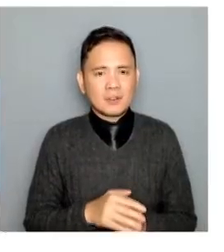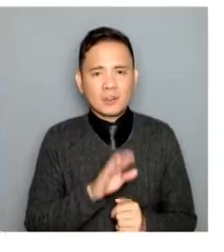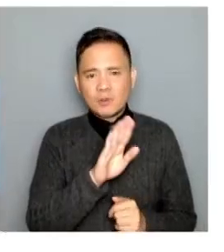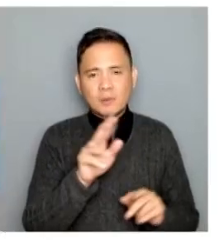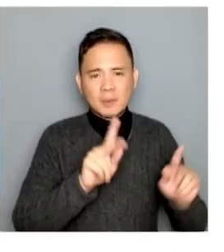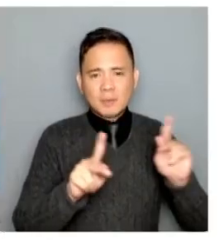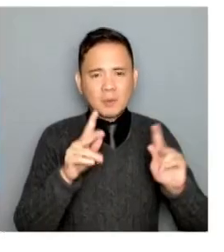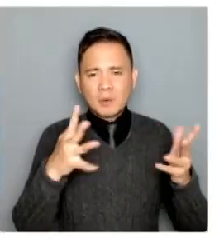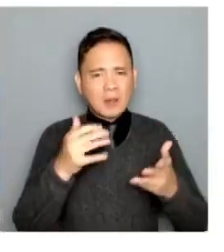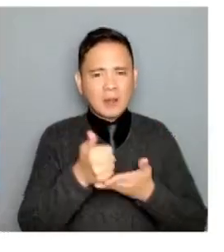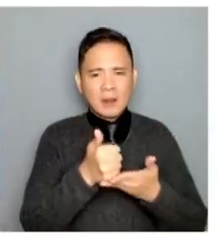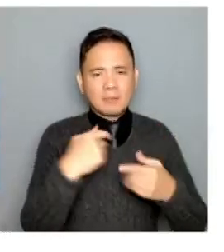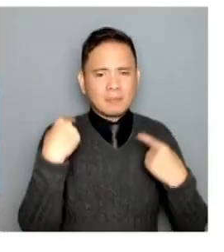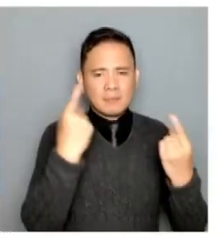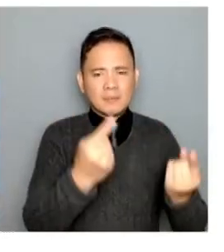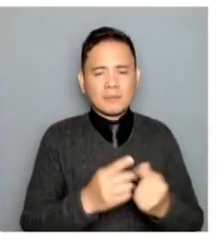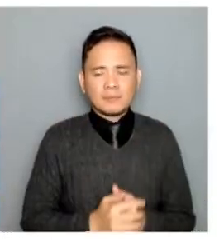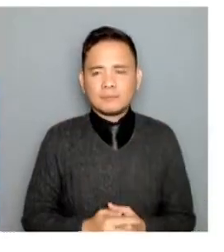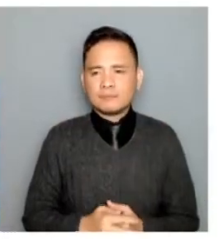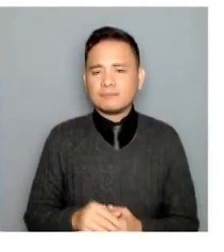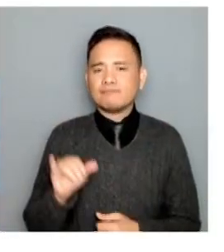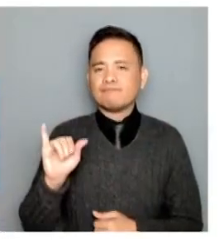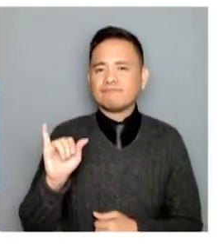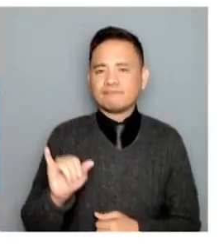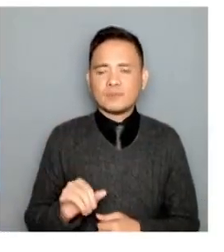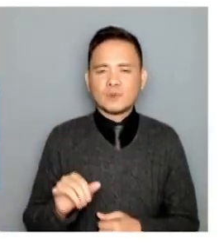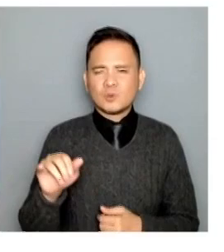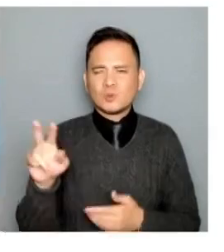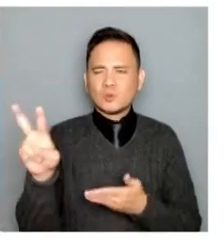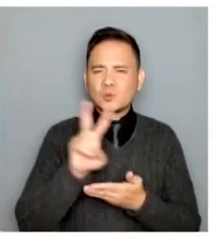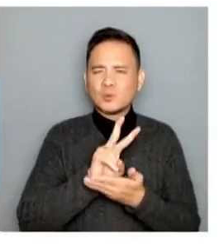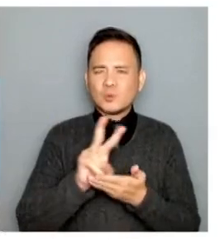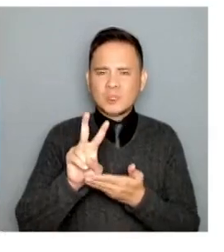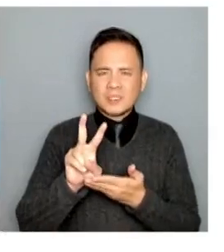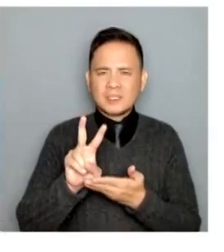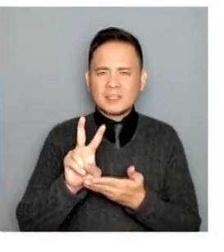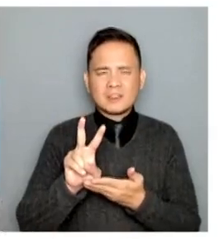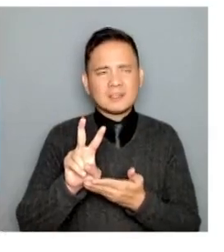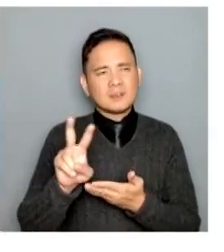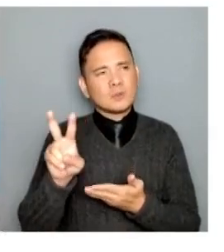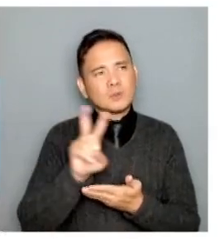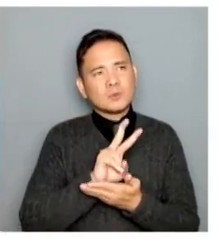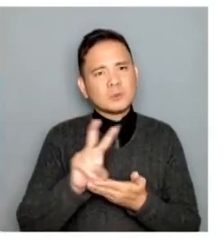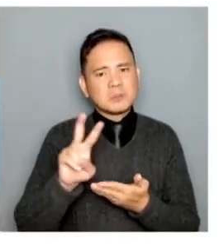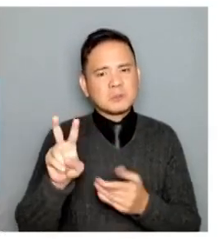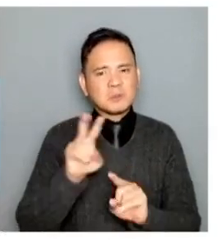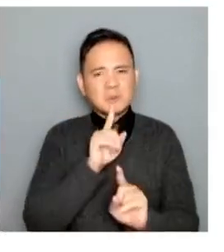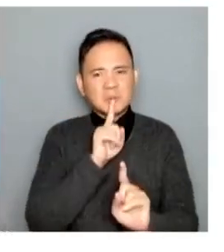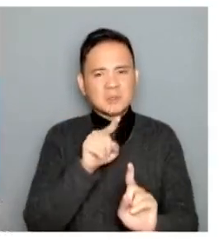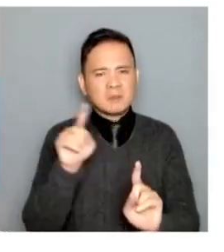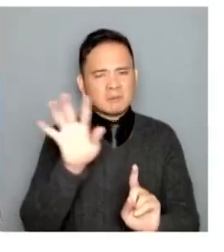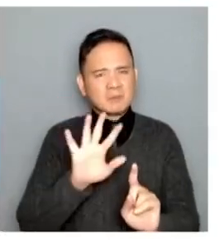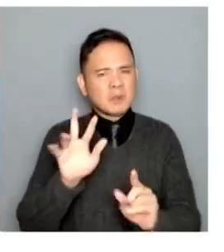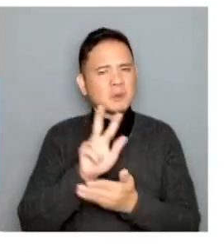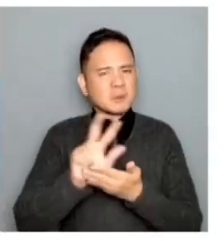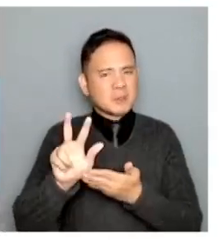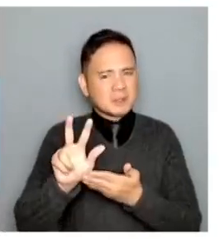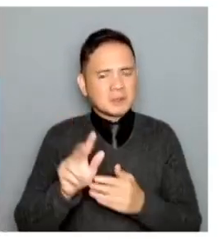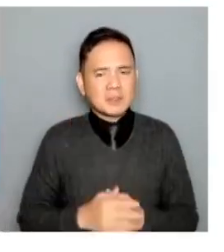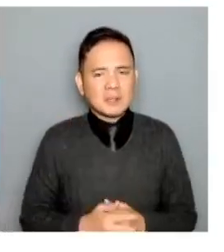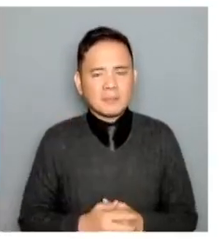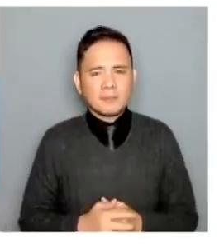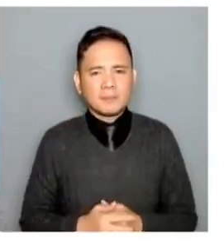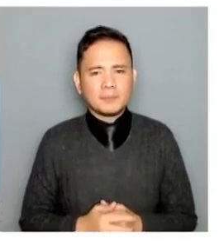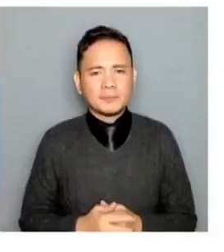ninyo, Mayor? More than 2 weeks and a half na po, wala pa po talaga. So maghintay po kami. Kung ano man